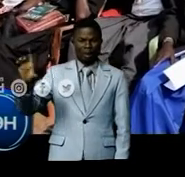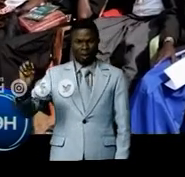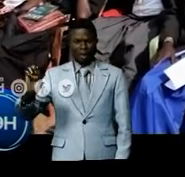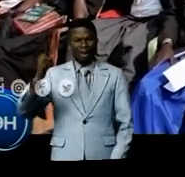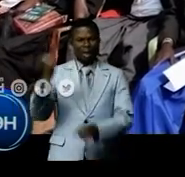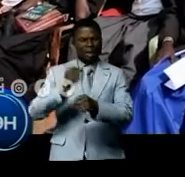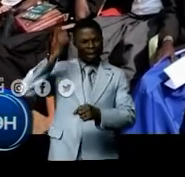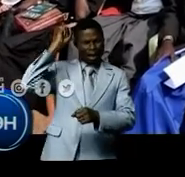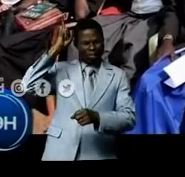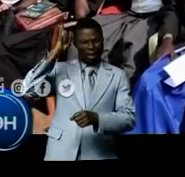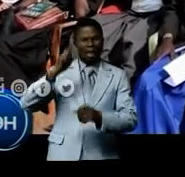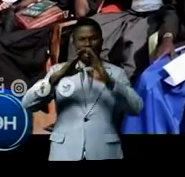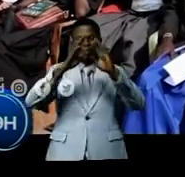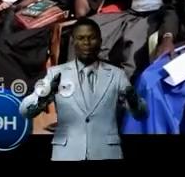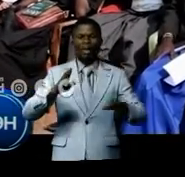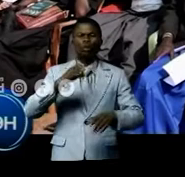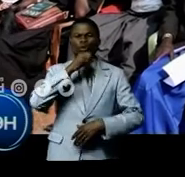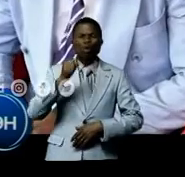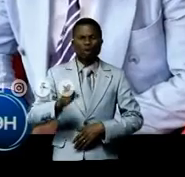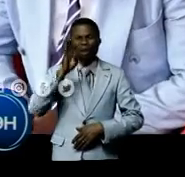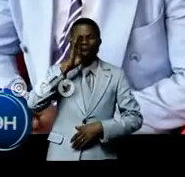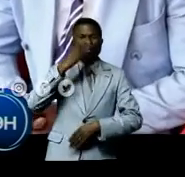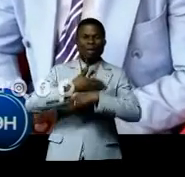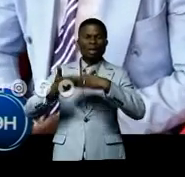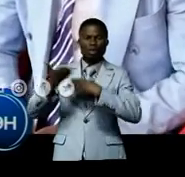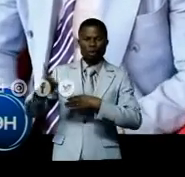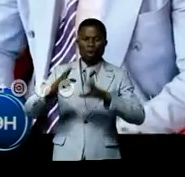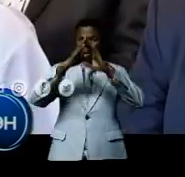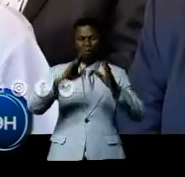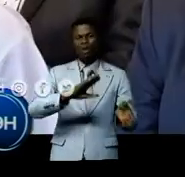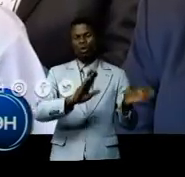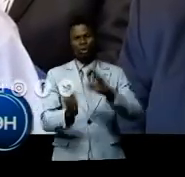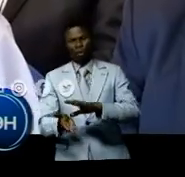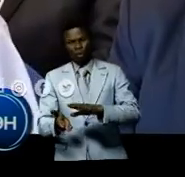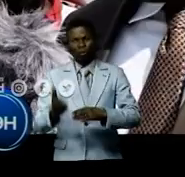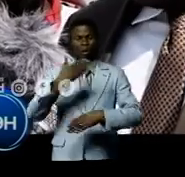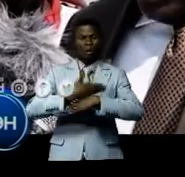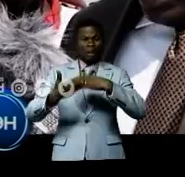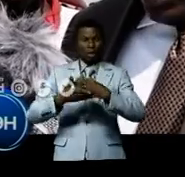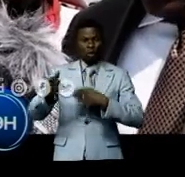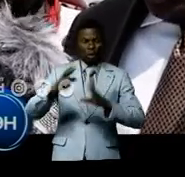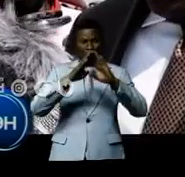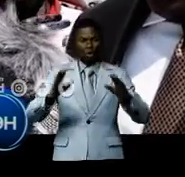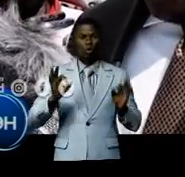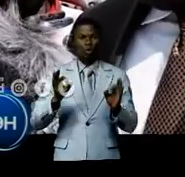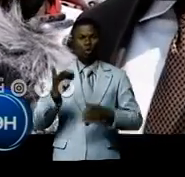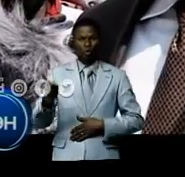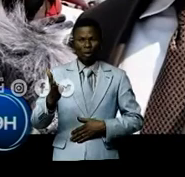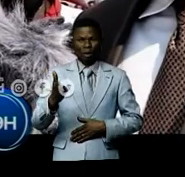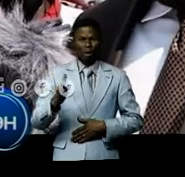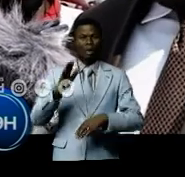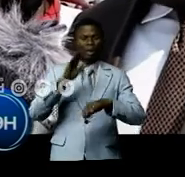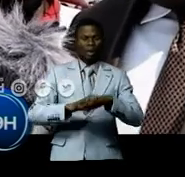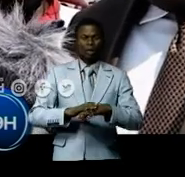construit à l'époque coloniale. Cette situation avait un impact négatif sur le fonctionnement de ce secteur, voire son développement. Touché, l'élu